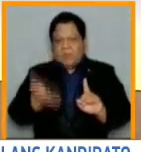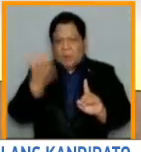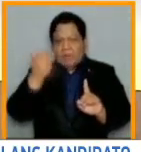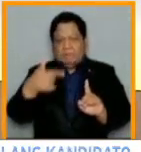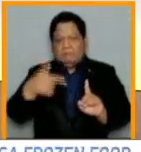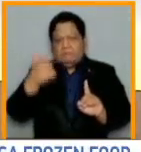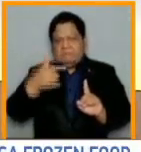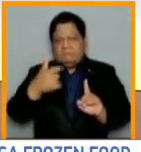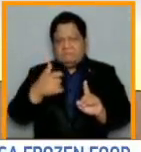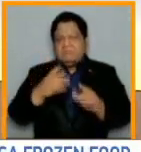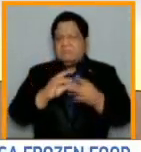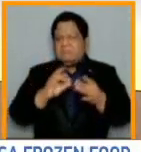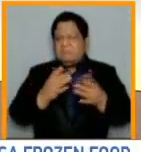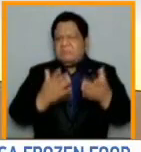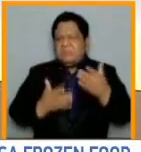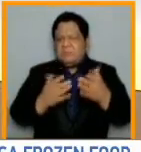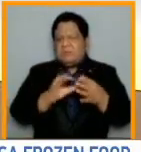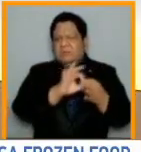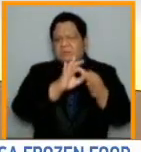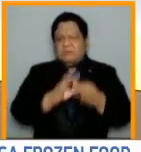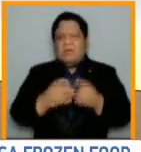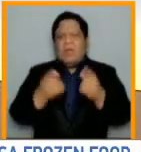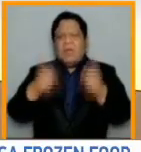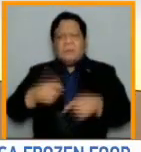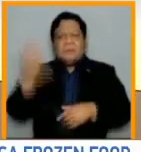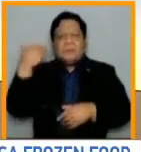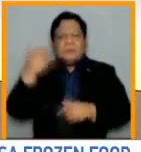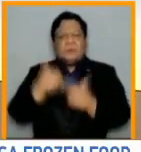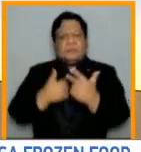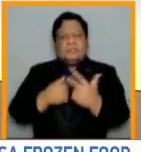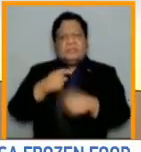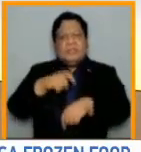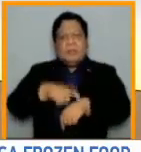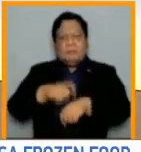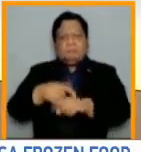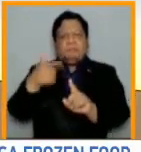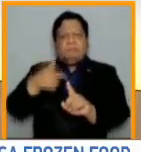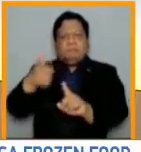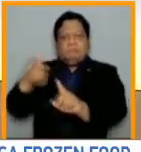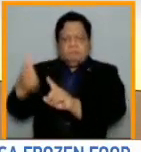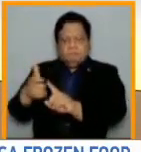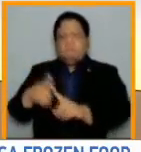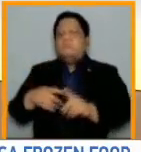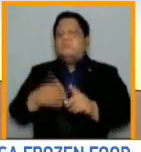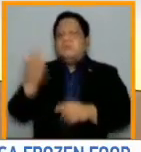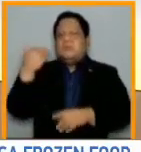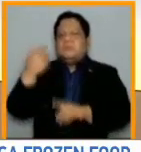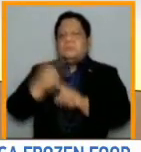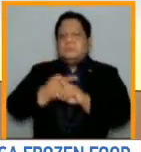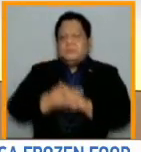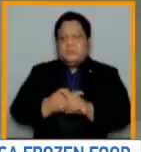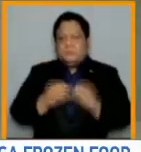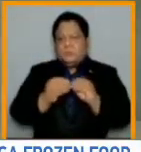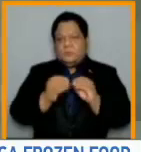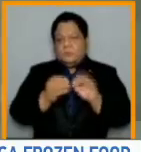pang insidente ng pananambang sa mga tauhan ng BOC nitong mga nakaraang buwan. Narito po ang aking unang balita.